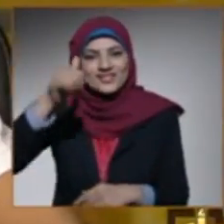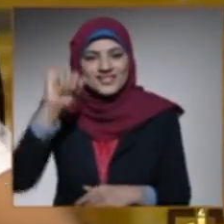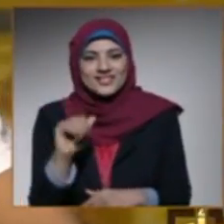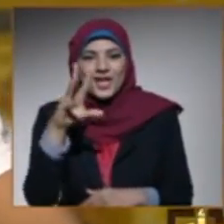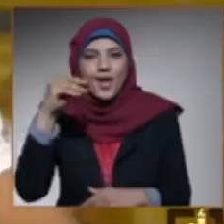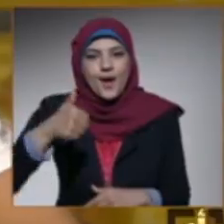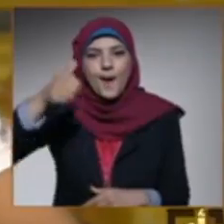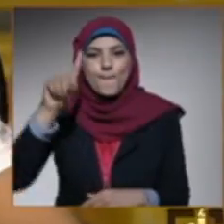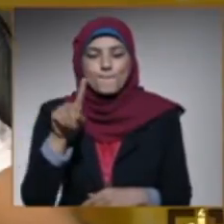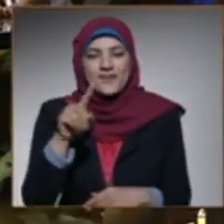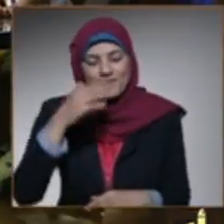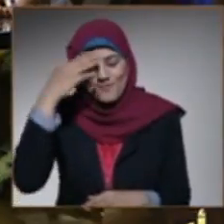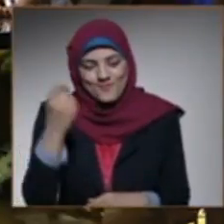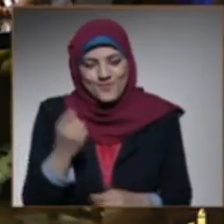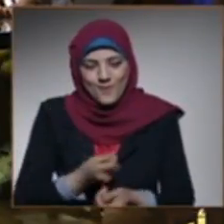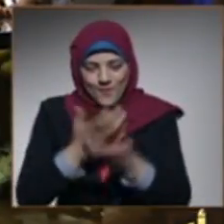إيهاب. أهلا.